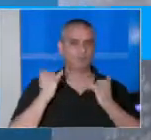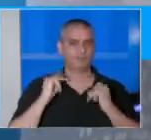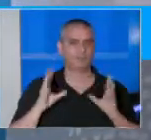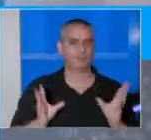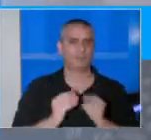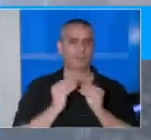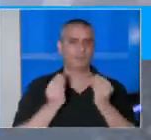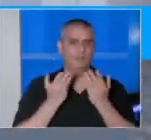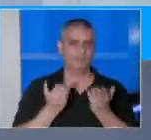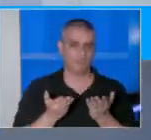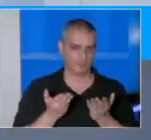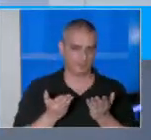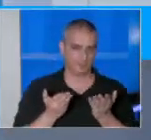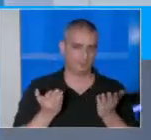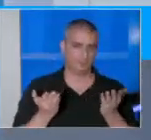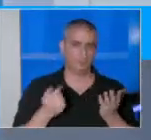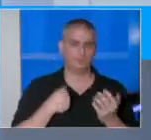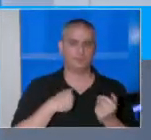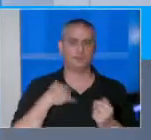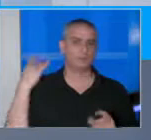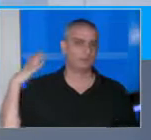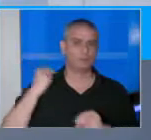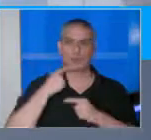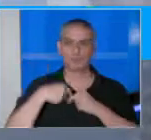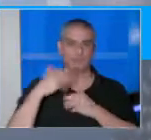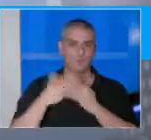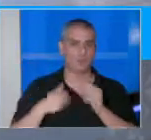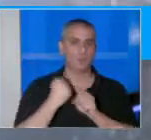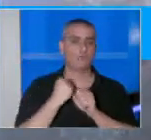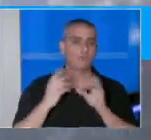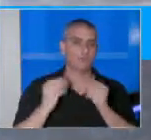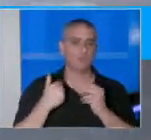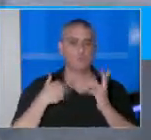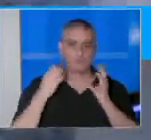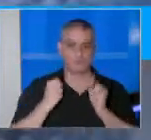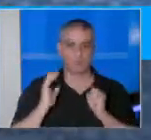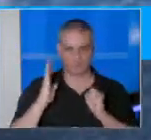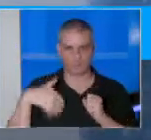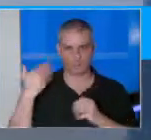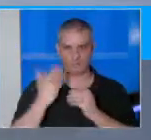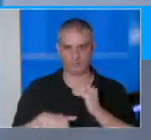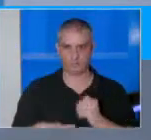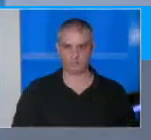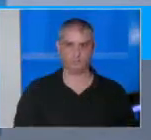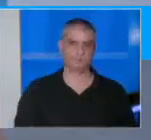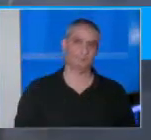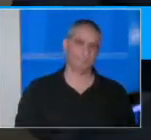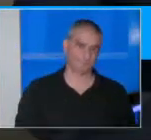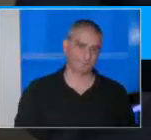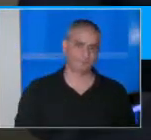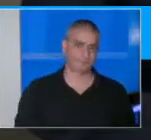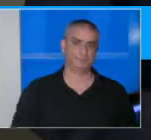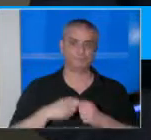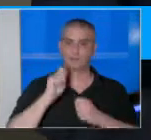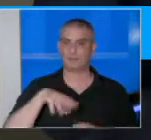לבוא ביחד לדברים האלה. אנחנו לכל אורך השנה האחרונה פועלים ביחד, ואני משוכנע שכך זה גם יהיה בסוף. כן,